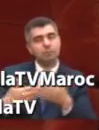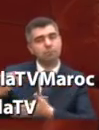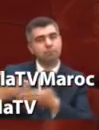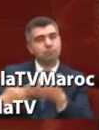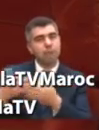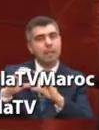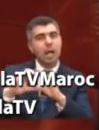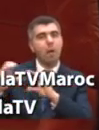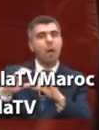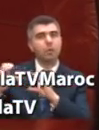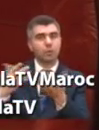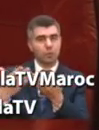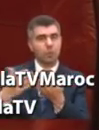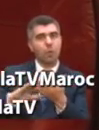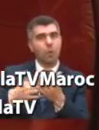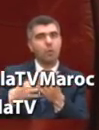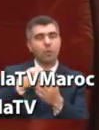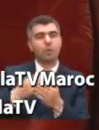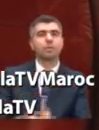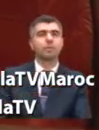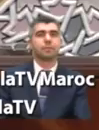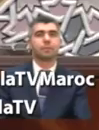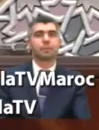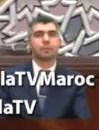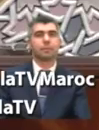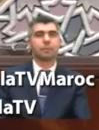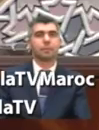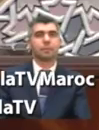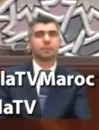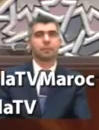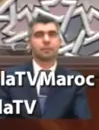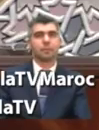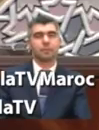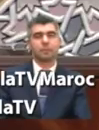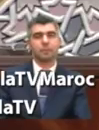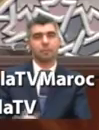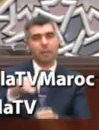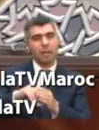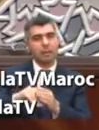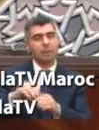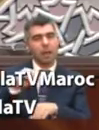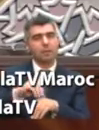ونحلوا المشاكل المرتبطه بما اشرتم اليه السيد النائب المحترم. تعقيب فريق الاصاله والمعاصره.